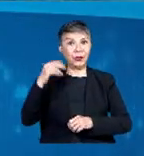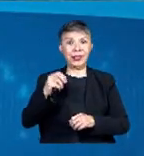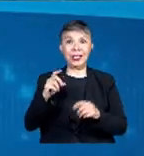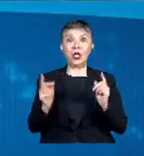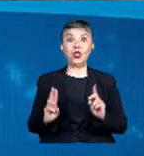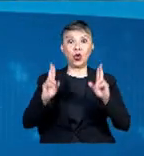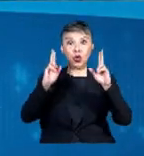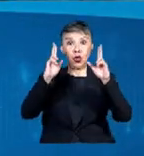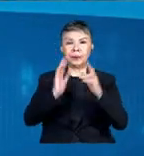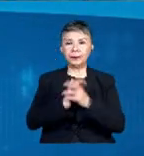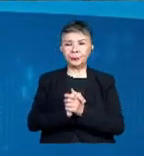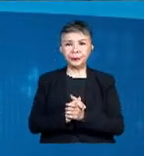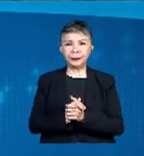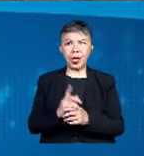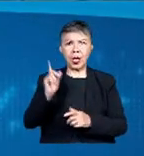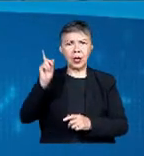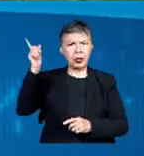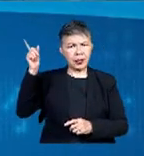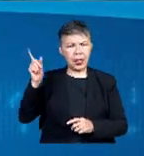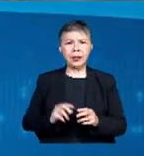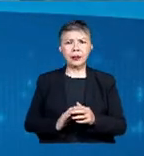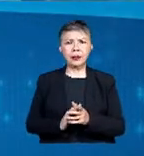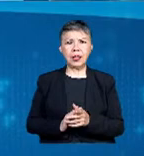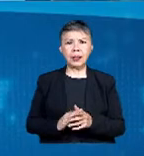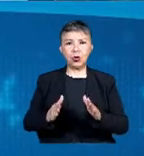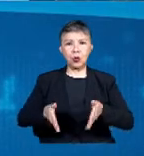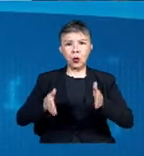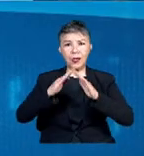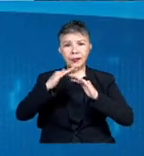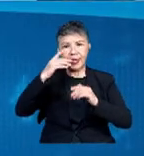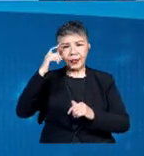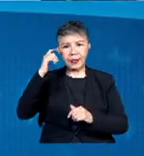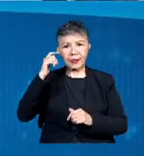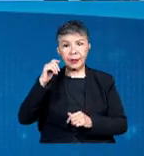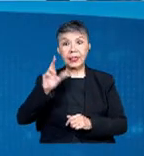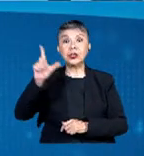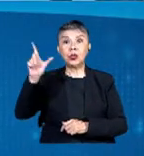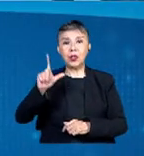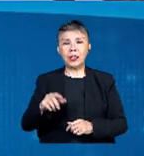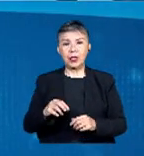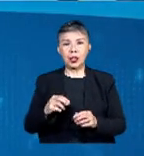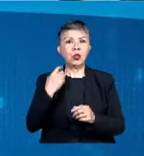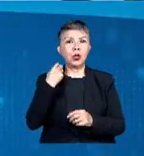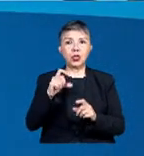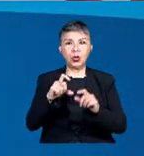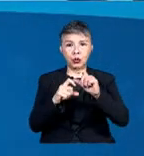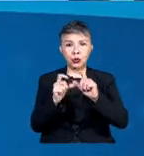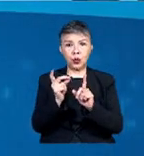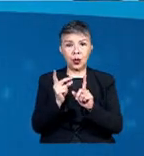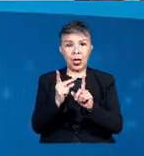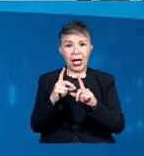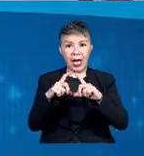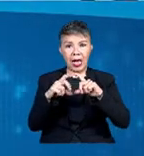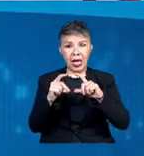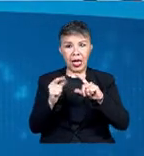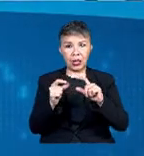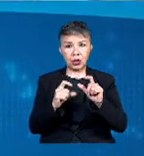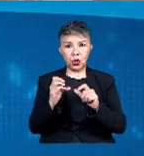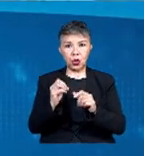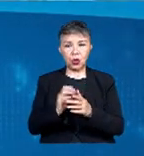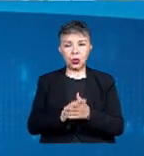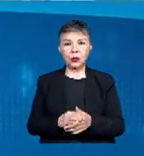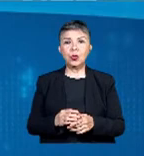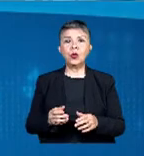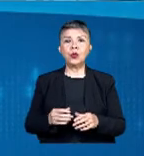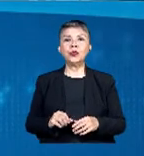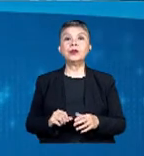di samping itu di sana ada Rumah Sakit Dr. Soeharto yang tentu untuk recovery kalau